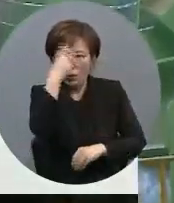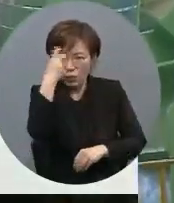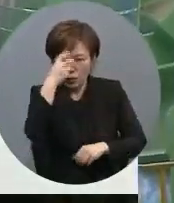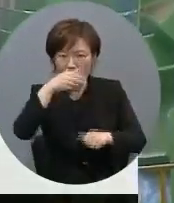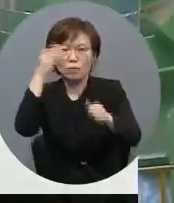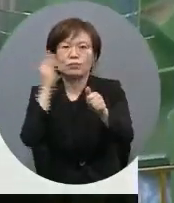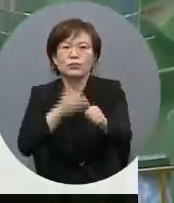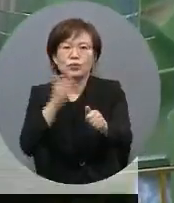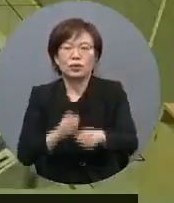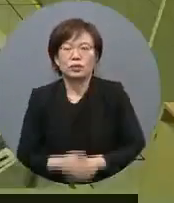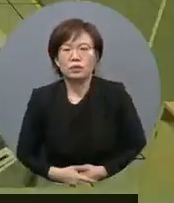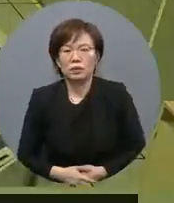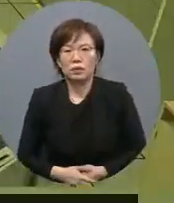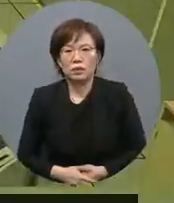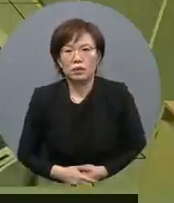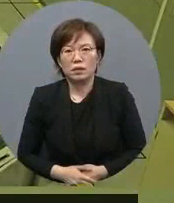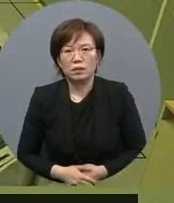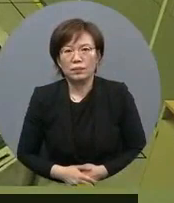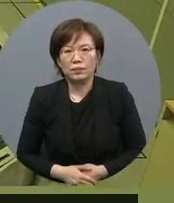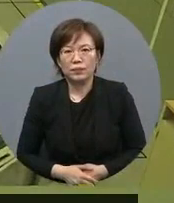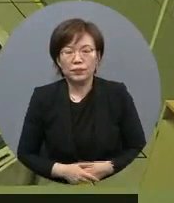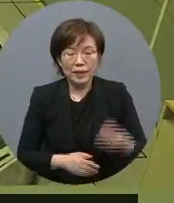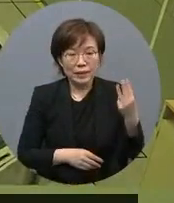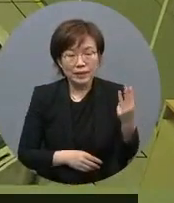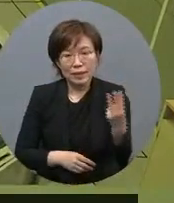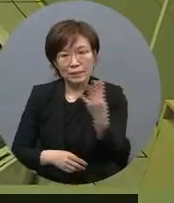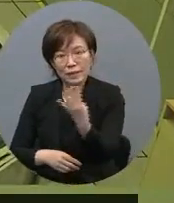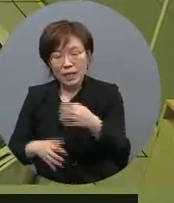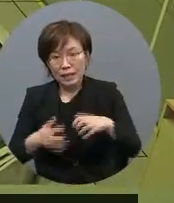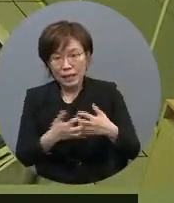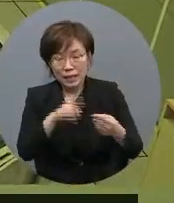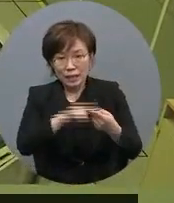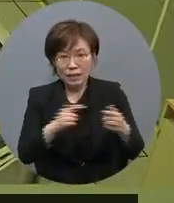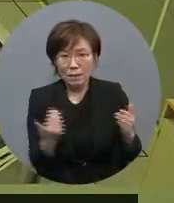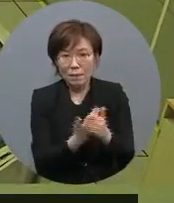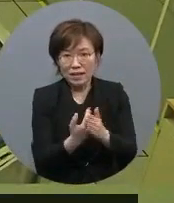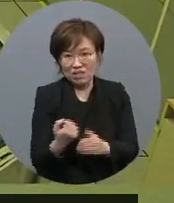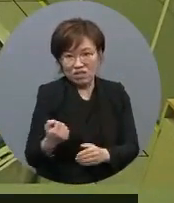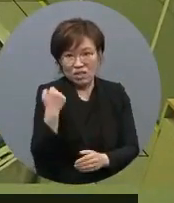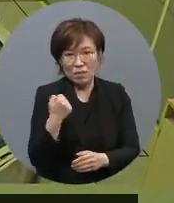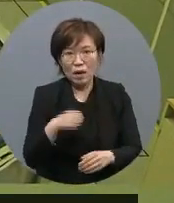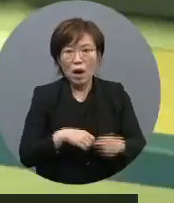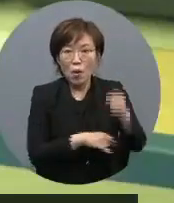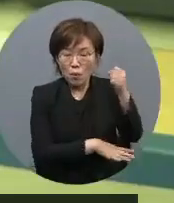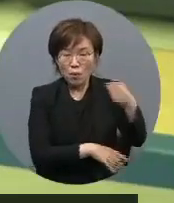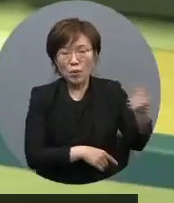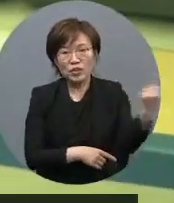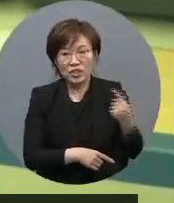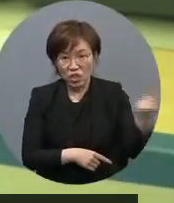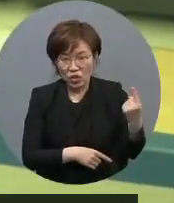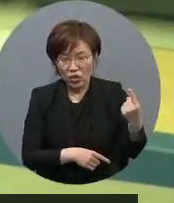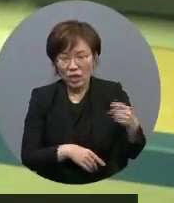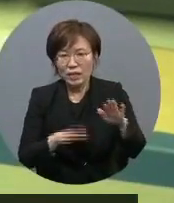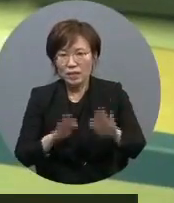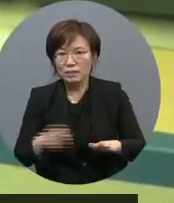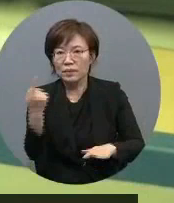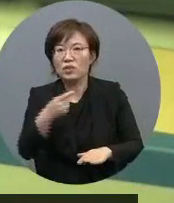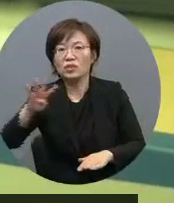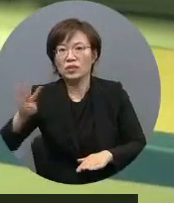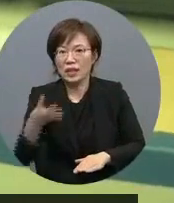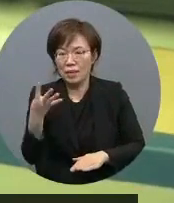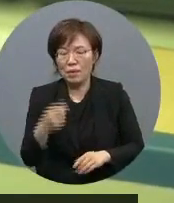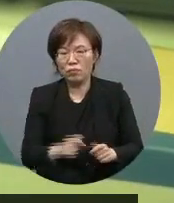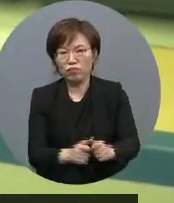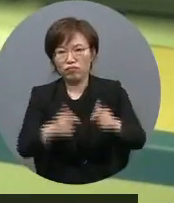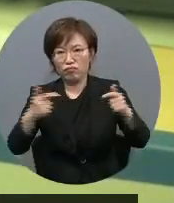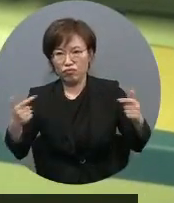착수할 것을 요구하고 있습니다. 신고리 3, 4호기는 발전 용량을 기존 1000MW에서 처음으로